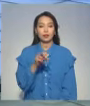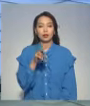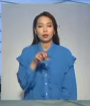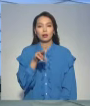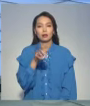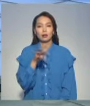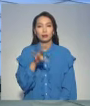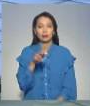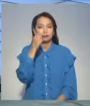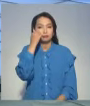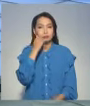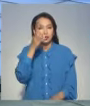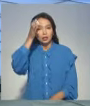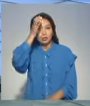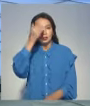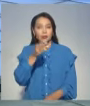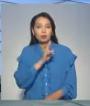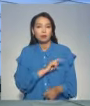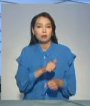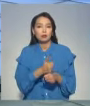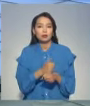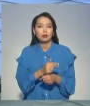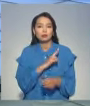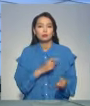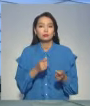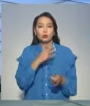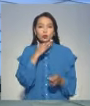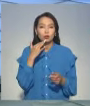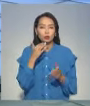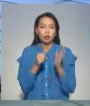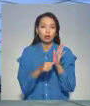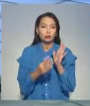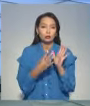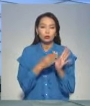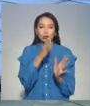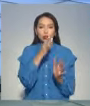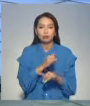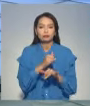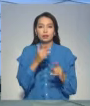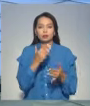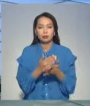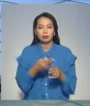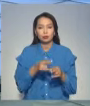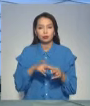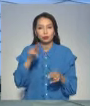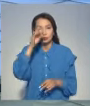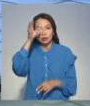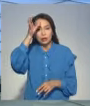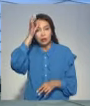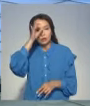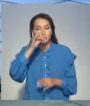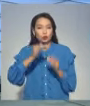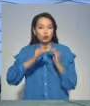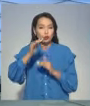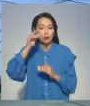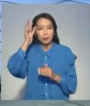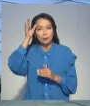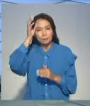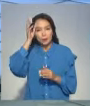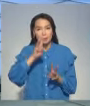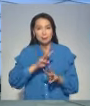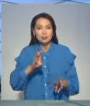Академиктер қартайды. Ғылым саласында басшы болып жүргендердің көбі 69 жастан асқан. Бұл туралы ғылым және жоғары білім министрі Саясат